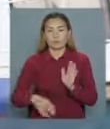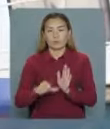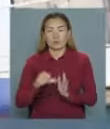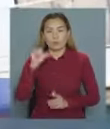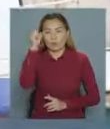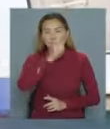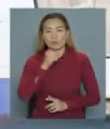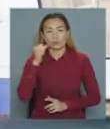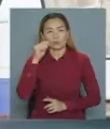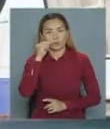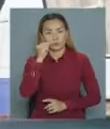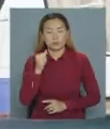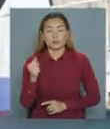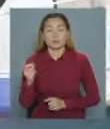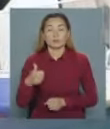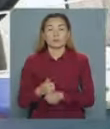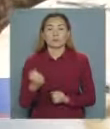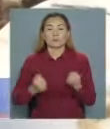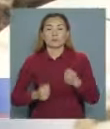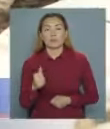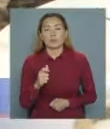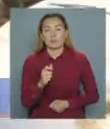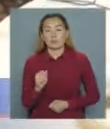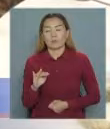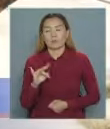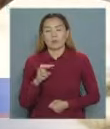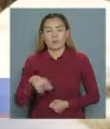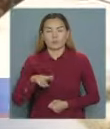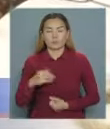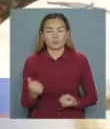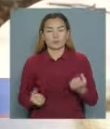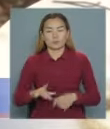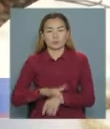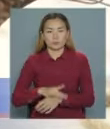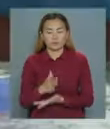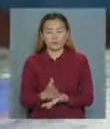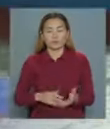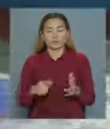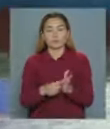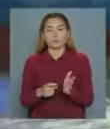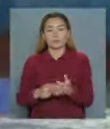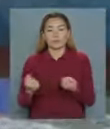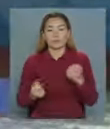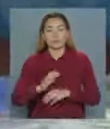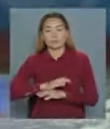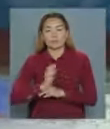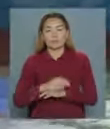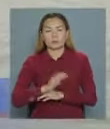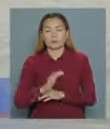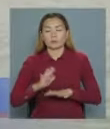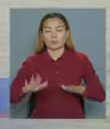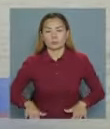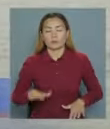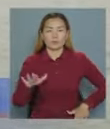жылы туылған қала тұрғынының басқаруындағы маркасы Toyota Alphard автокөлігі тоқтатылды. Тінту кезінде көліктің артқы салонынан